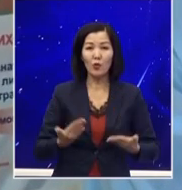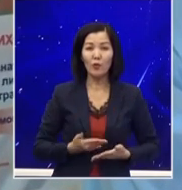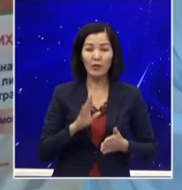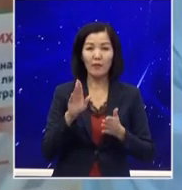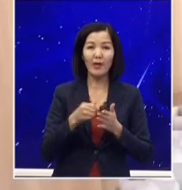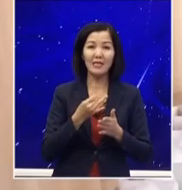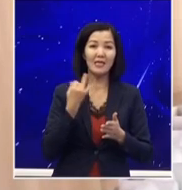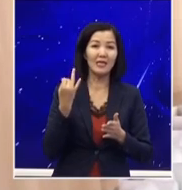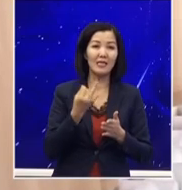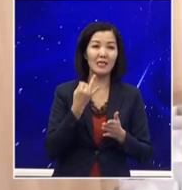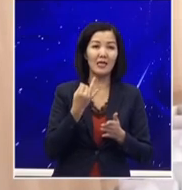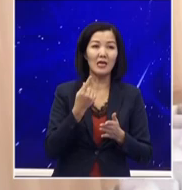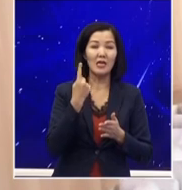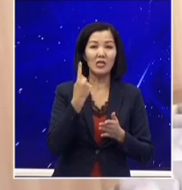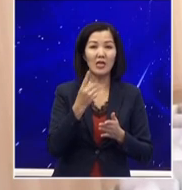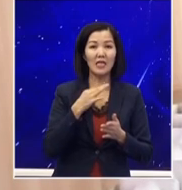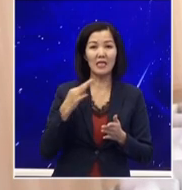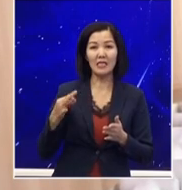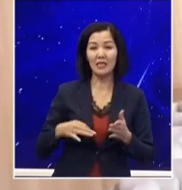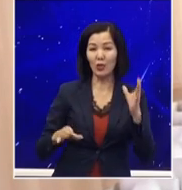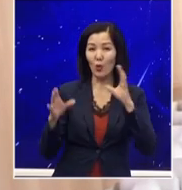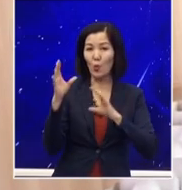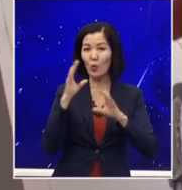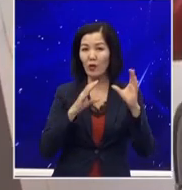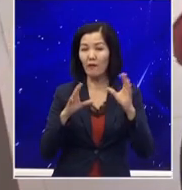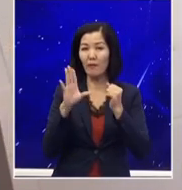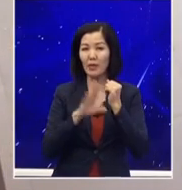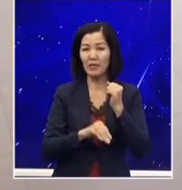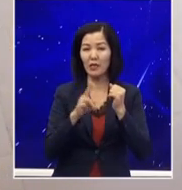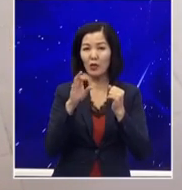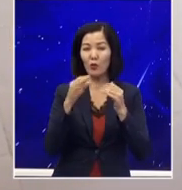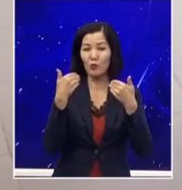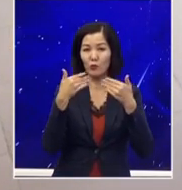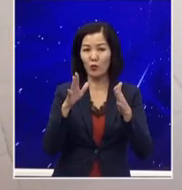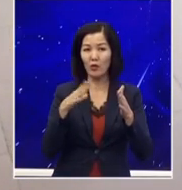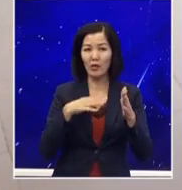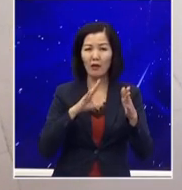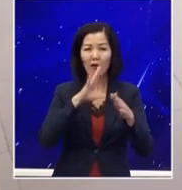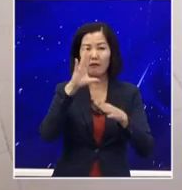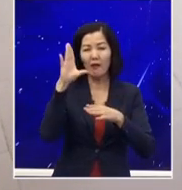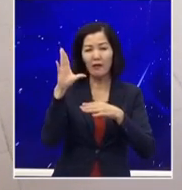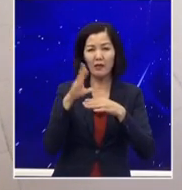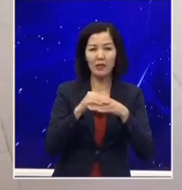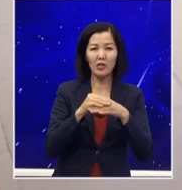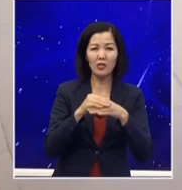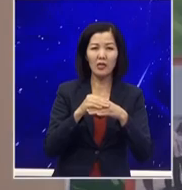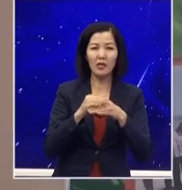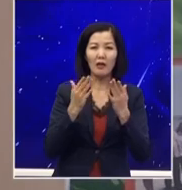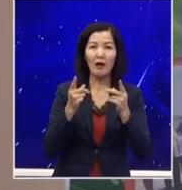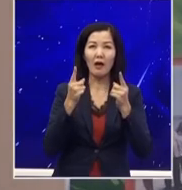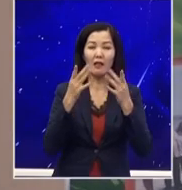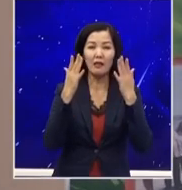басты қызығы жалғыз ұлы. Биыл универдің соңғы курсында оқиды. Күні-түні кірпігілмей жаратқаннан тілейтіні де